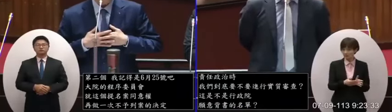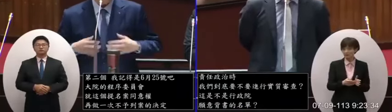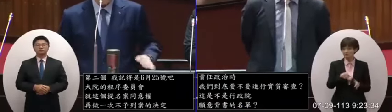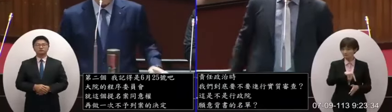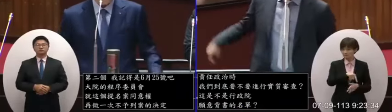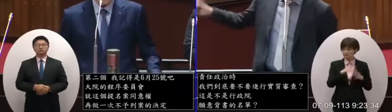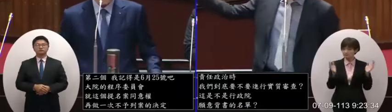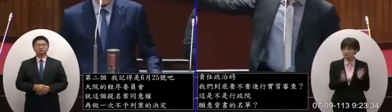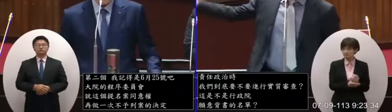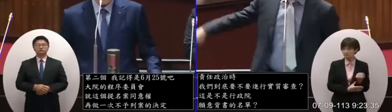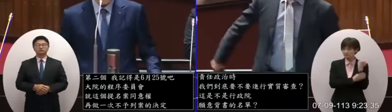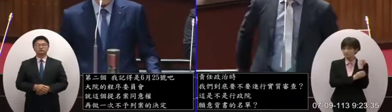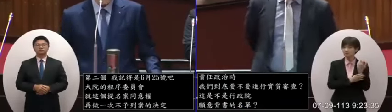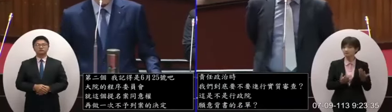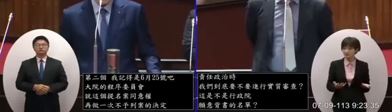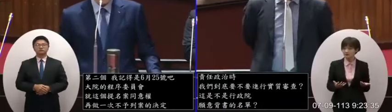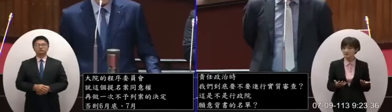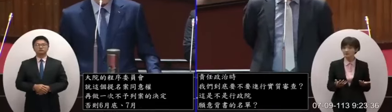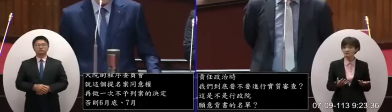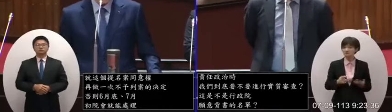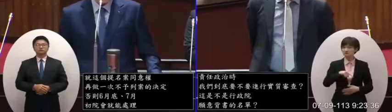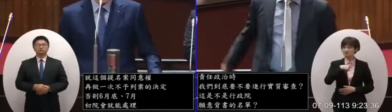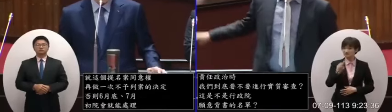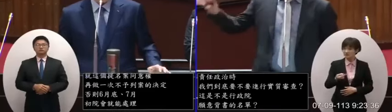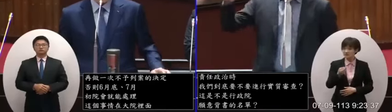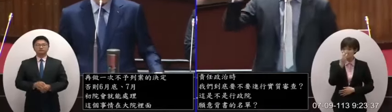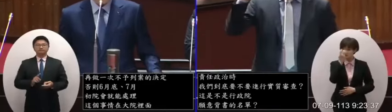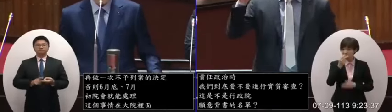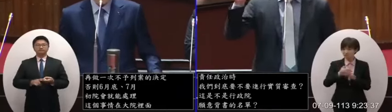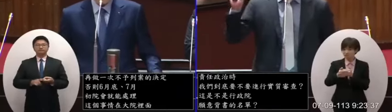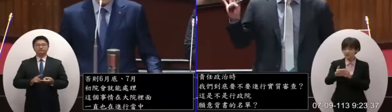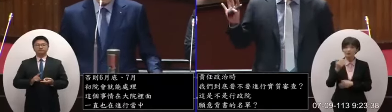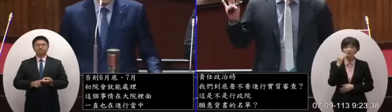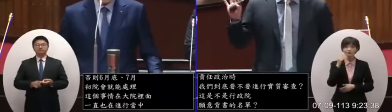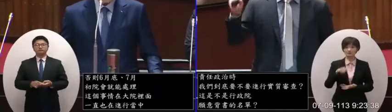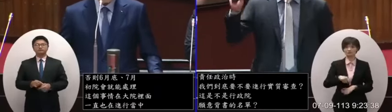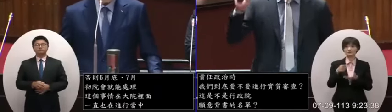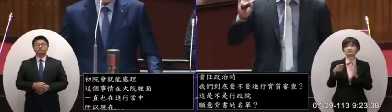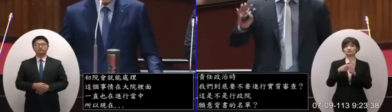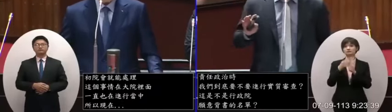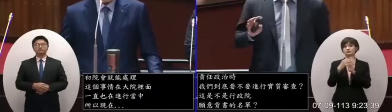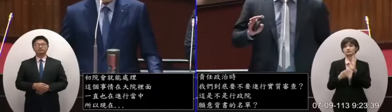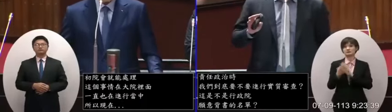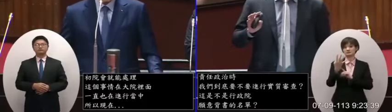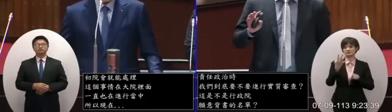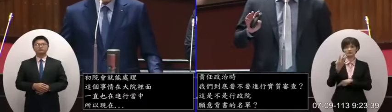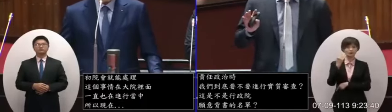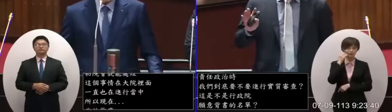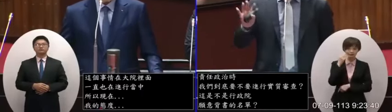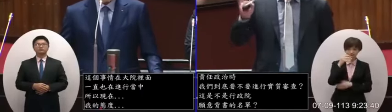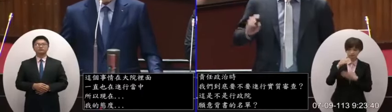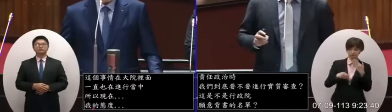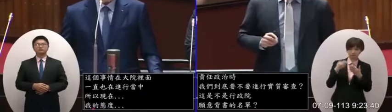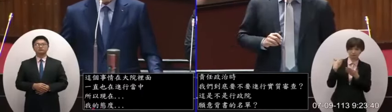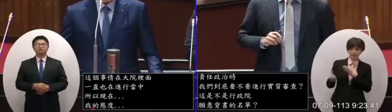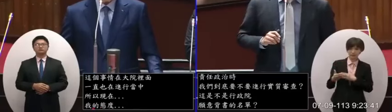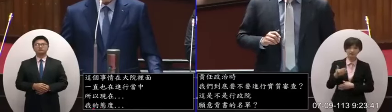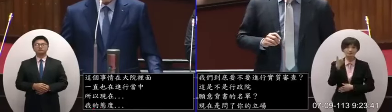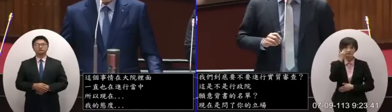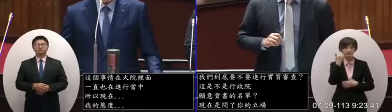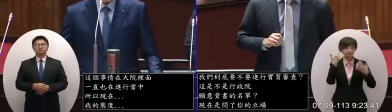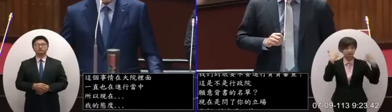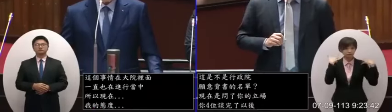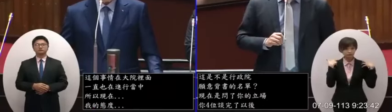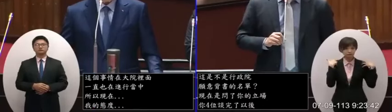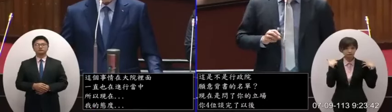为这牵涉到接下来的审查程序啊。 对， 如果这四个被提名人有不适格的状况的话，到底是谁要负这